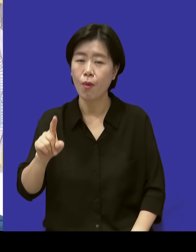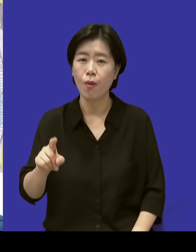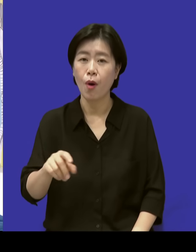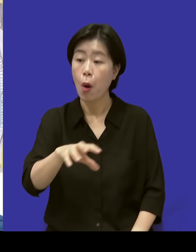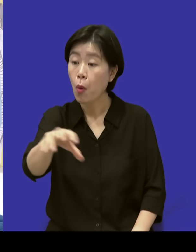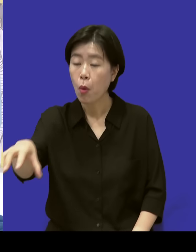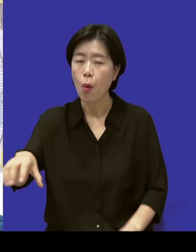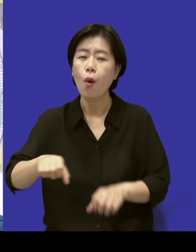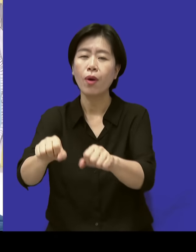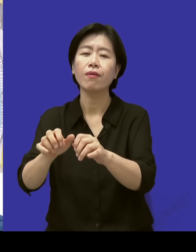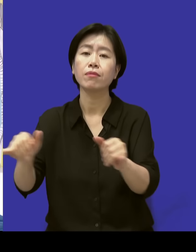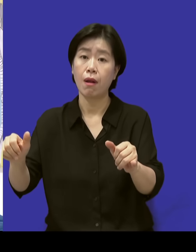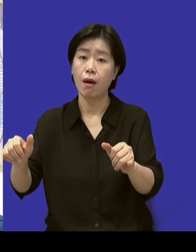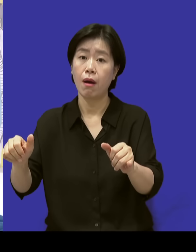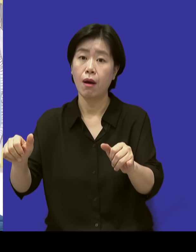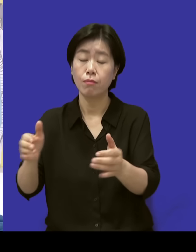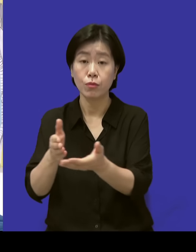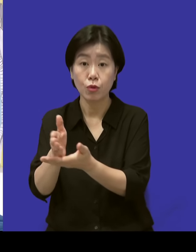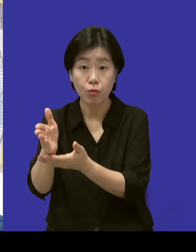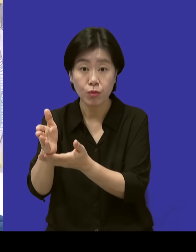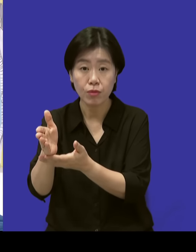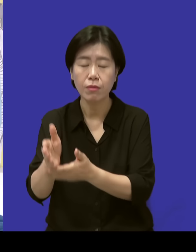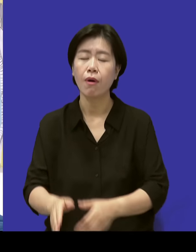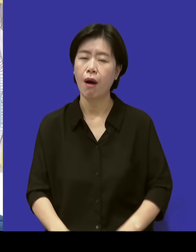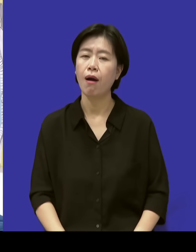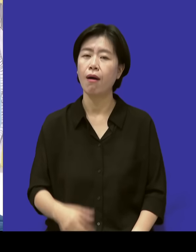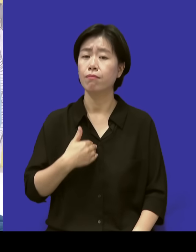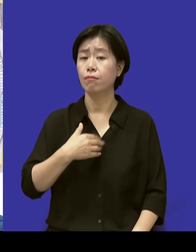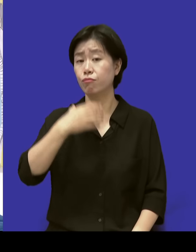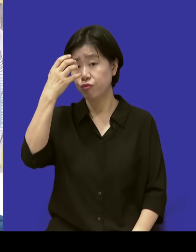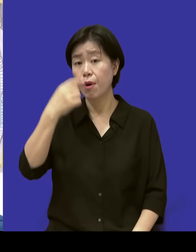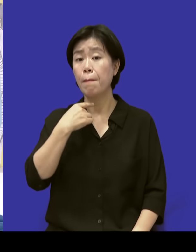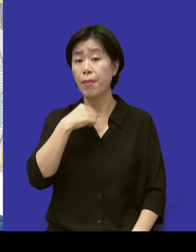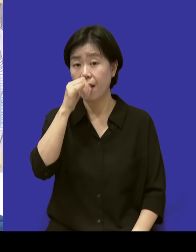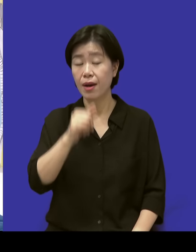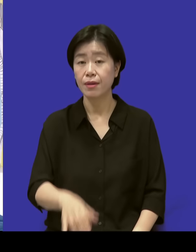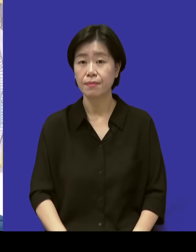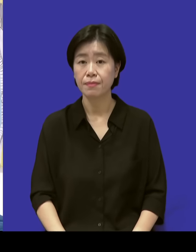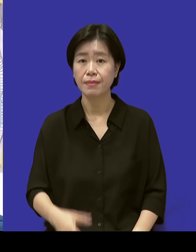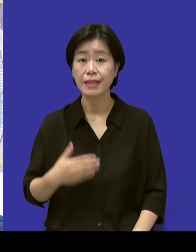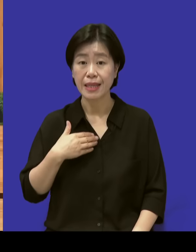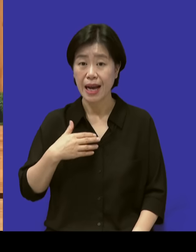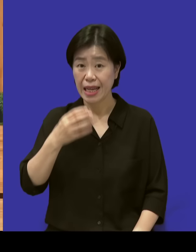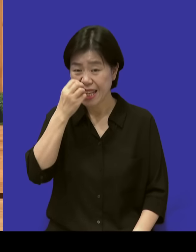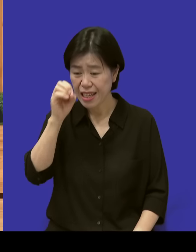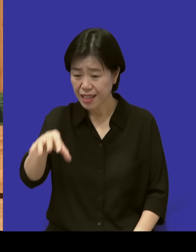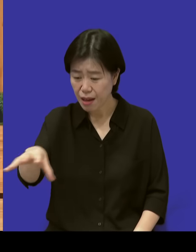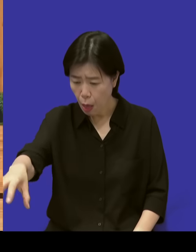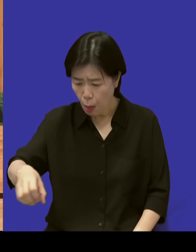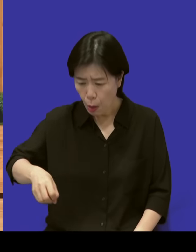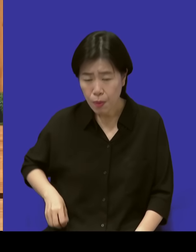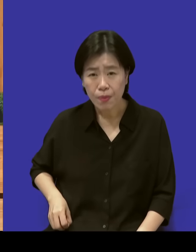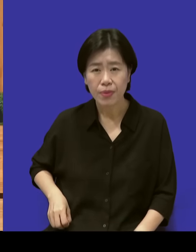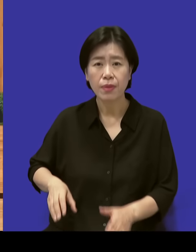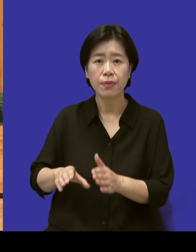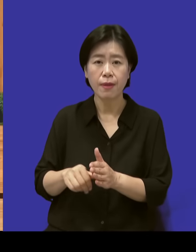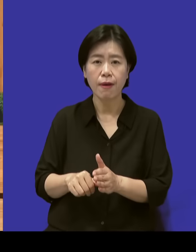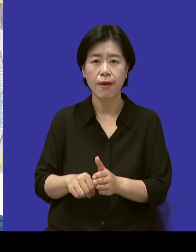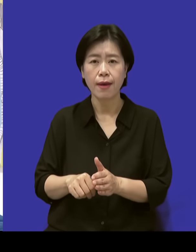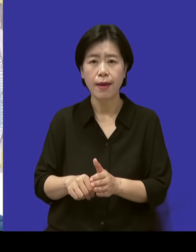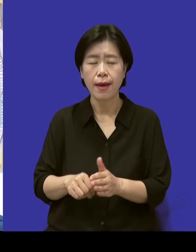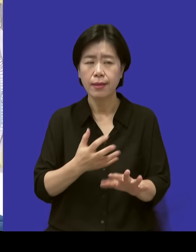내가 쓰레기 줄 때, 내 직업이니까 누가 네. 안 쳐다볼 거 아니에요. 예, 예, 전, 예. 쓰레기 줄 때 사람들이 쳐다보는 게 너무 힘들었어요. 착한 척한다,